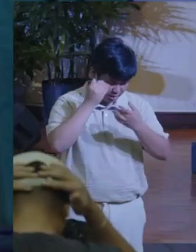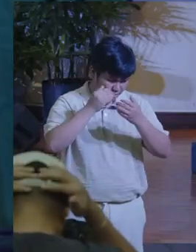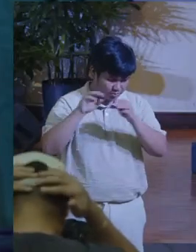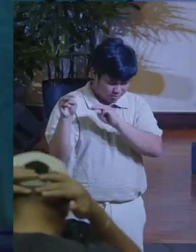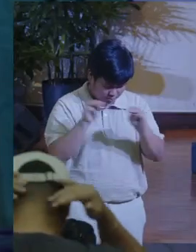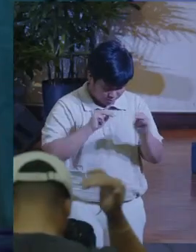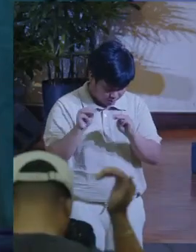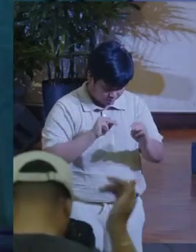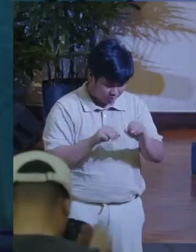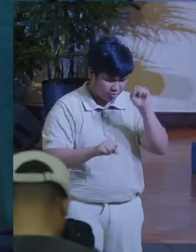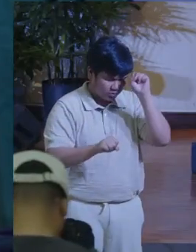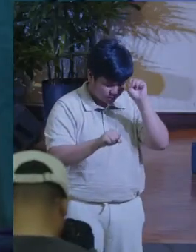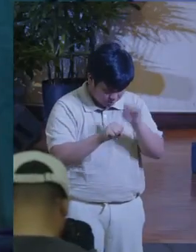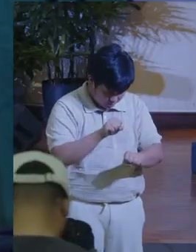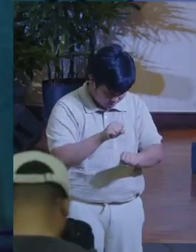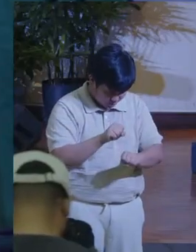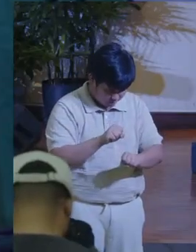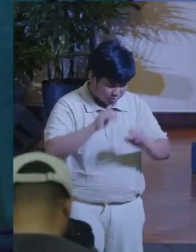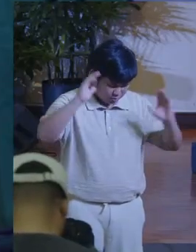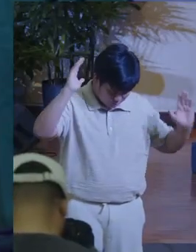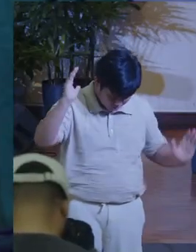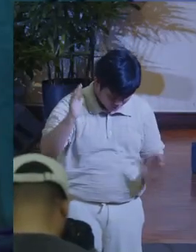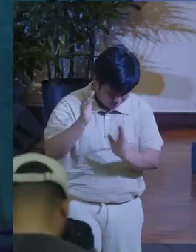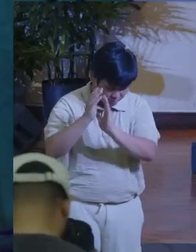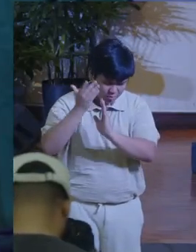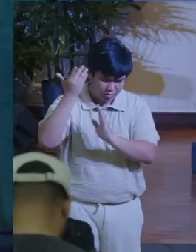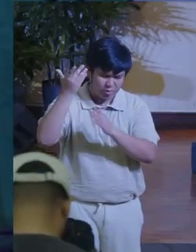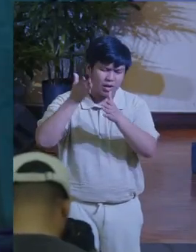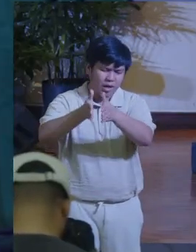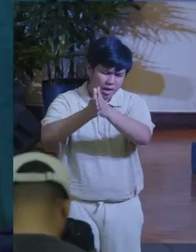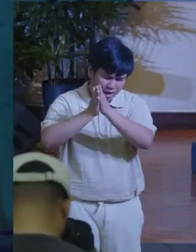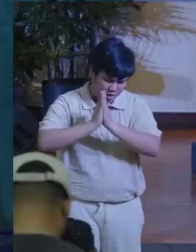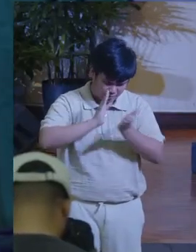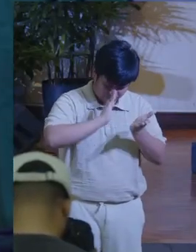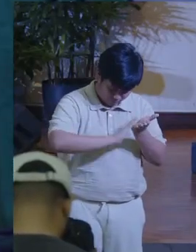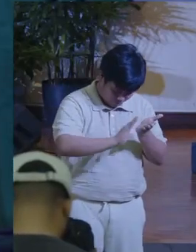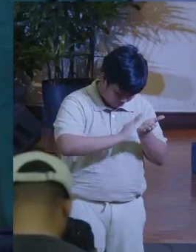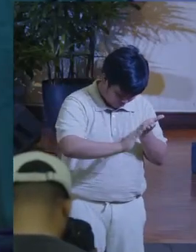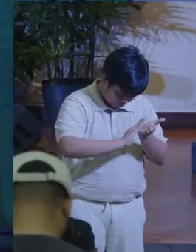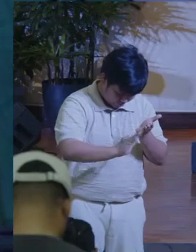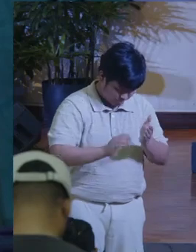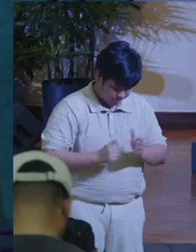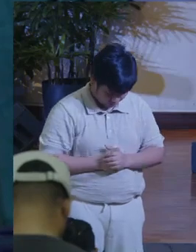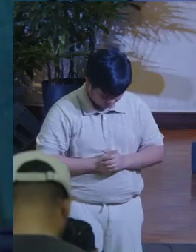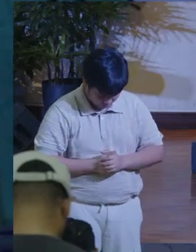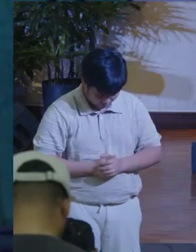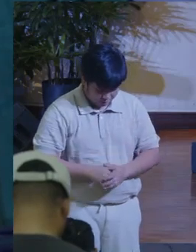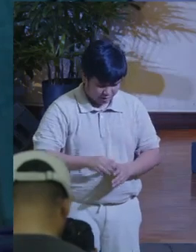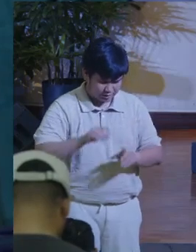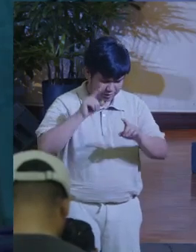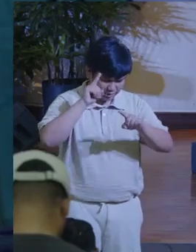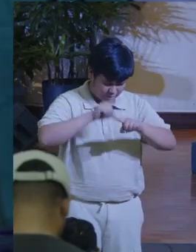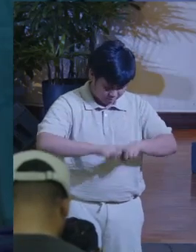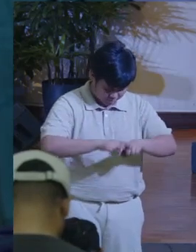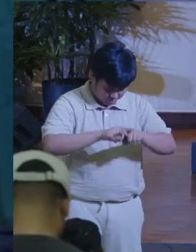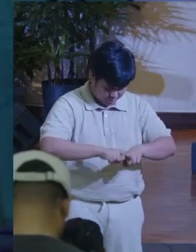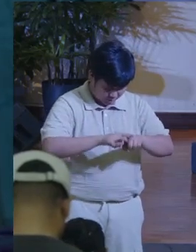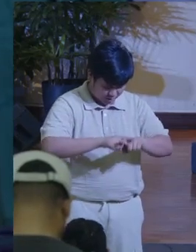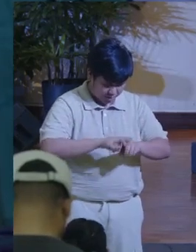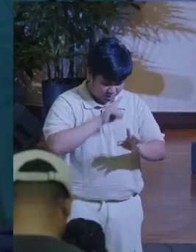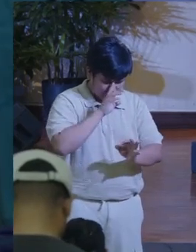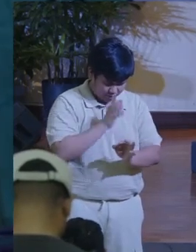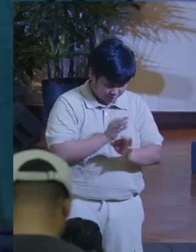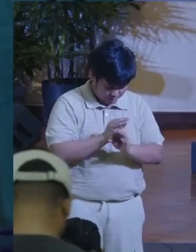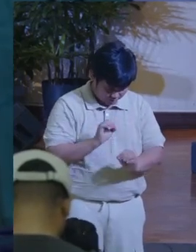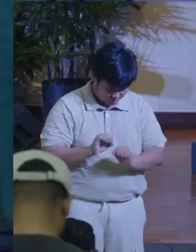upang sila ay lumapit sa inyo at humingi ng tawad at manalig sa inyo